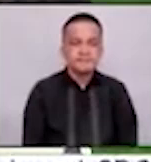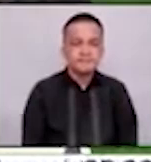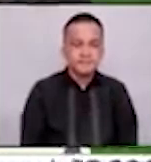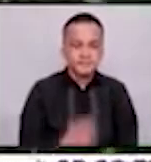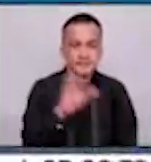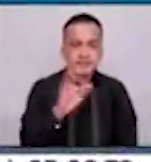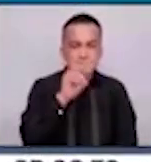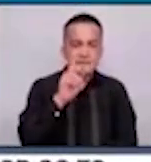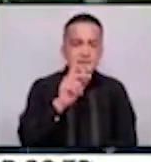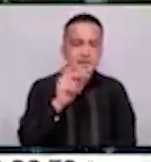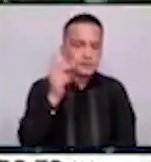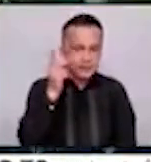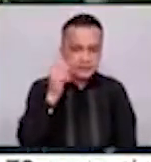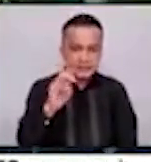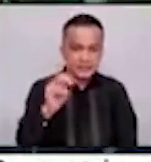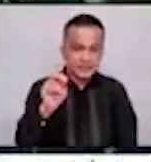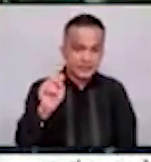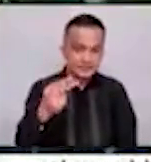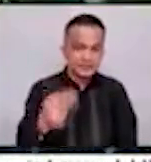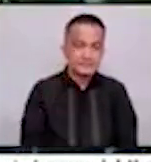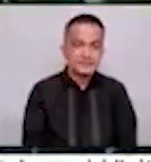Kenneth.